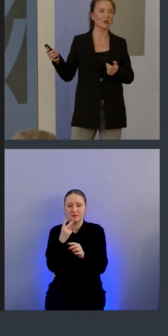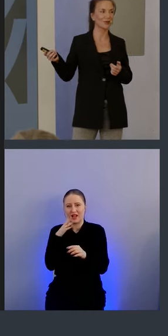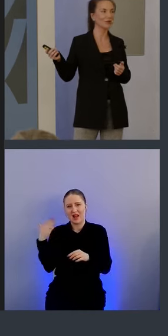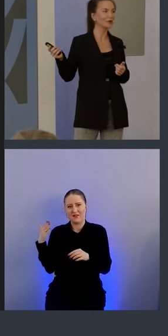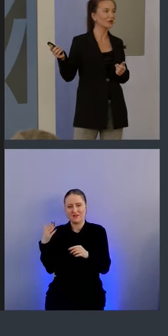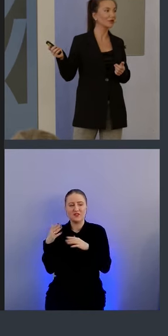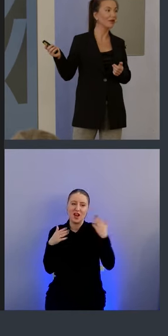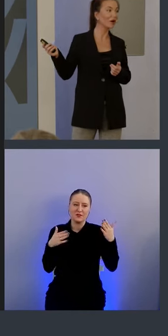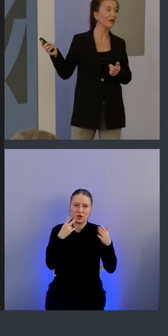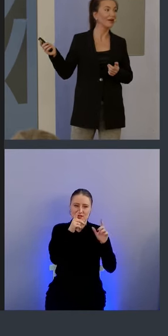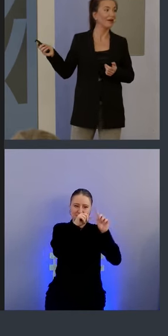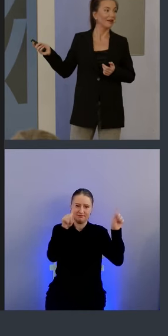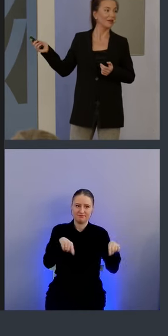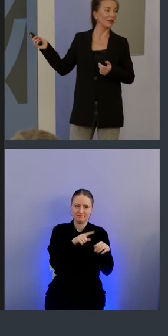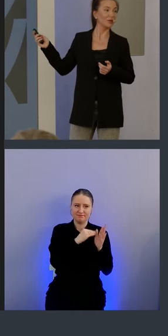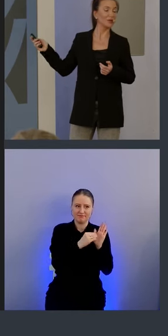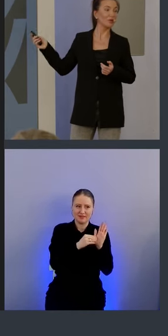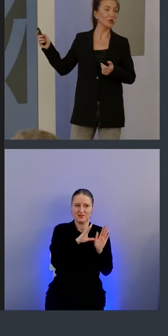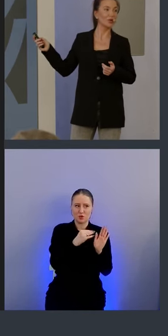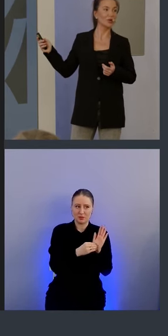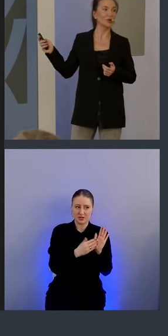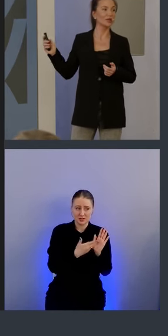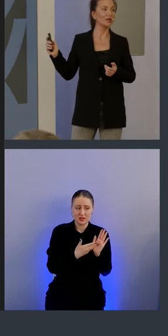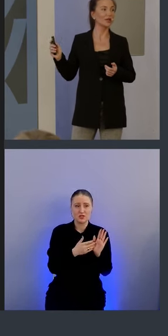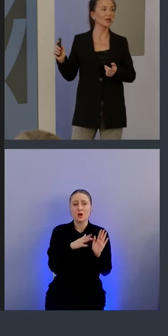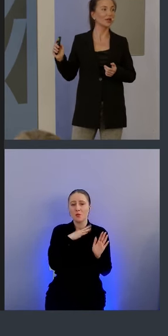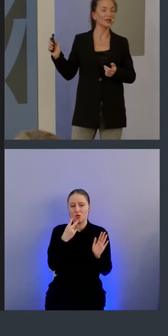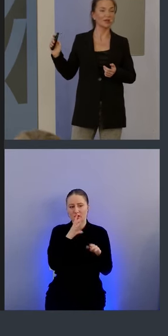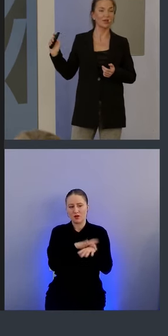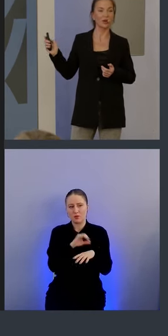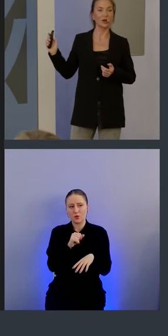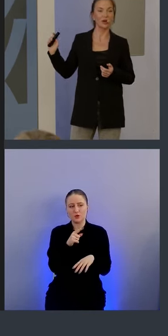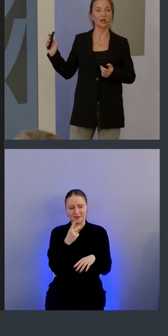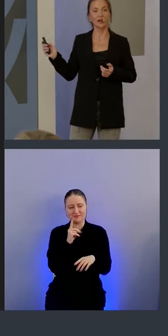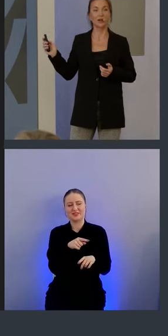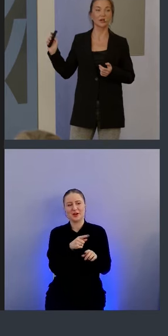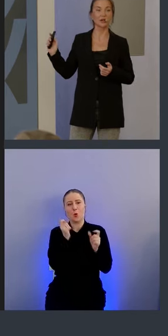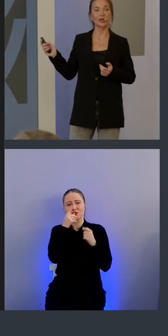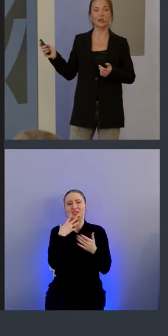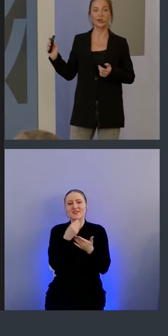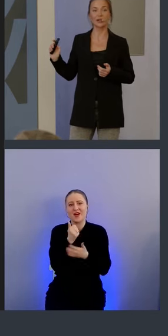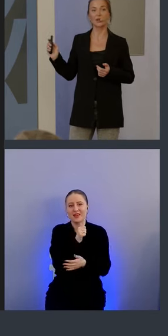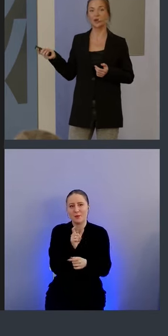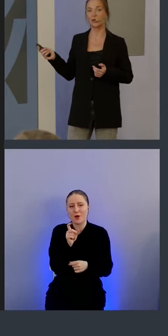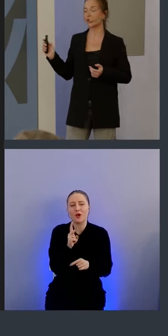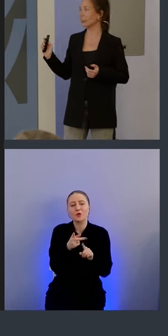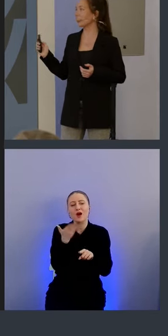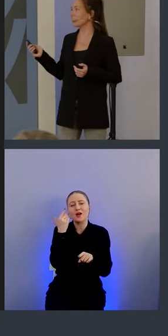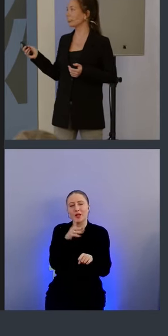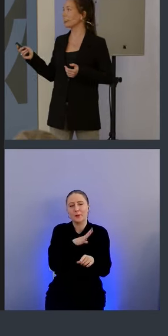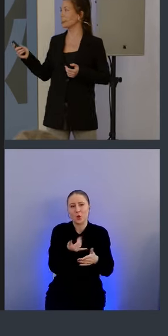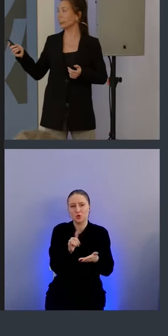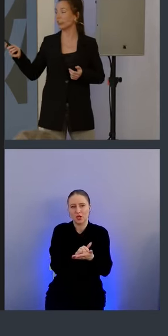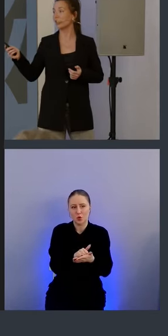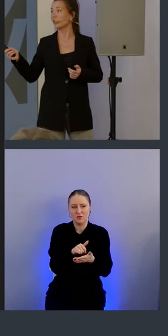как раз то, о чем говорила Тома. Многие могут увидеть вот какие-то свои пароли, которые когда-то были